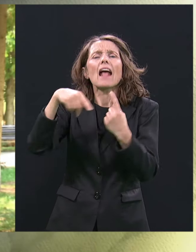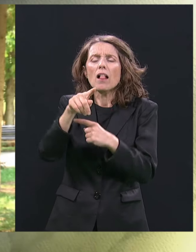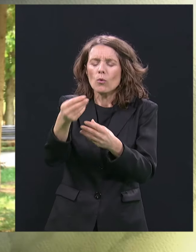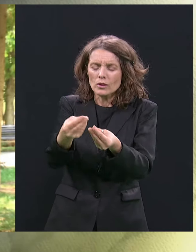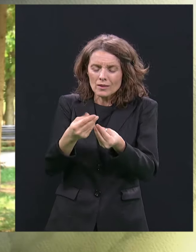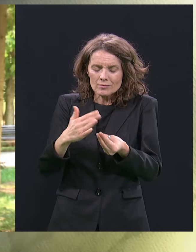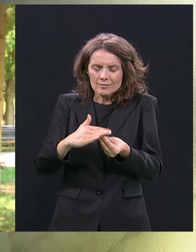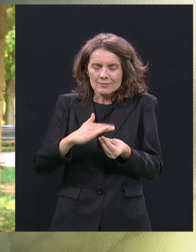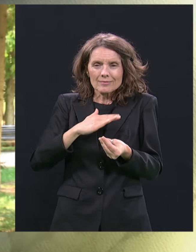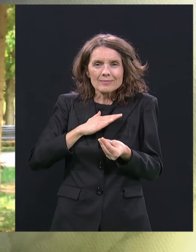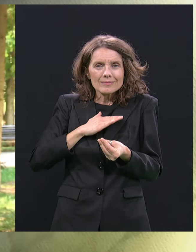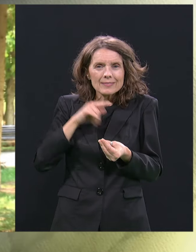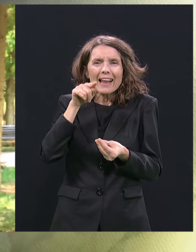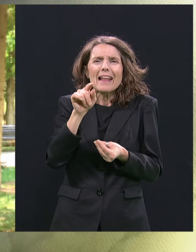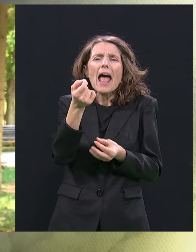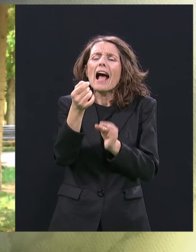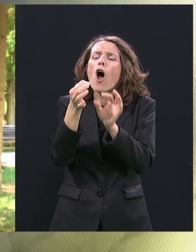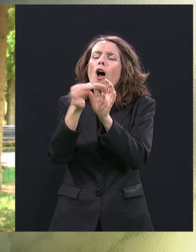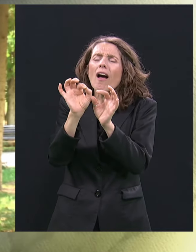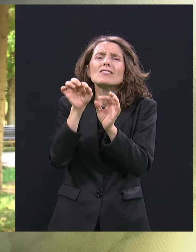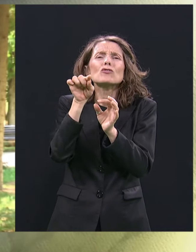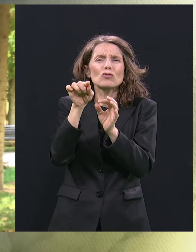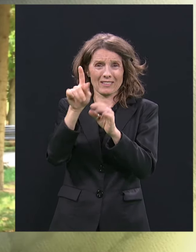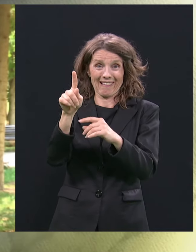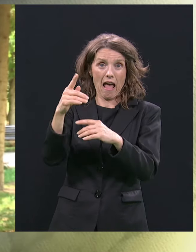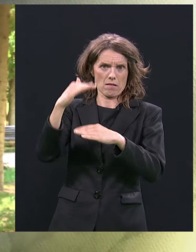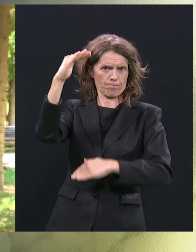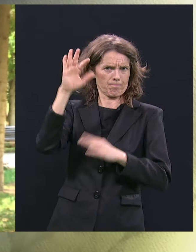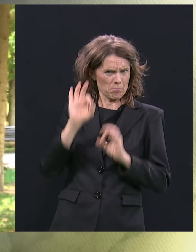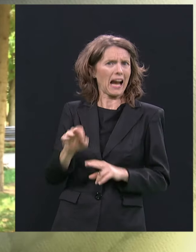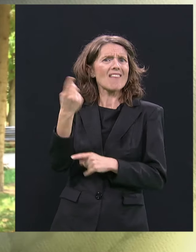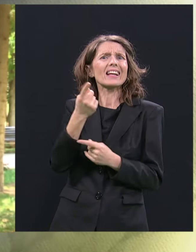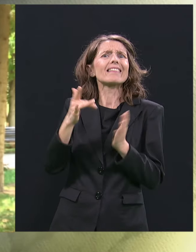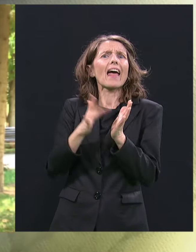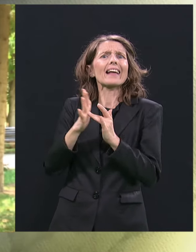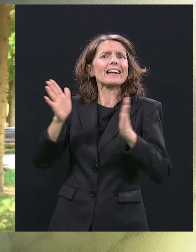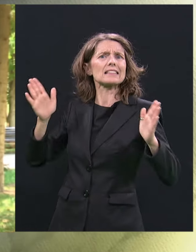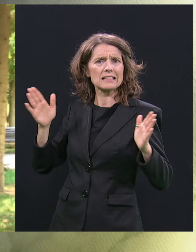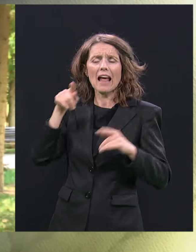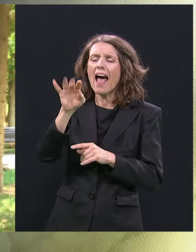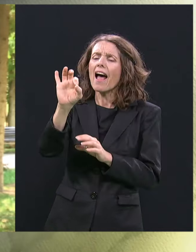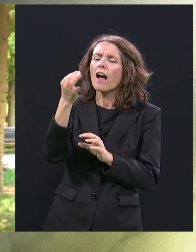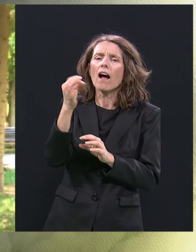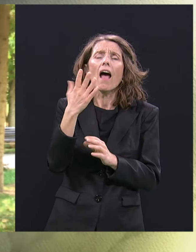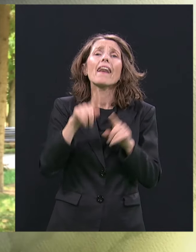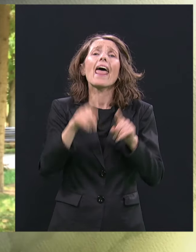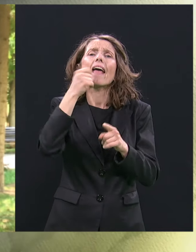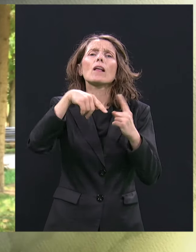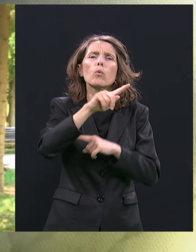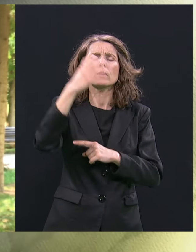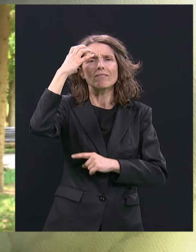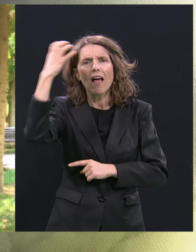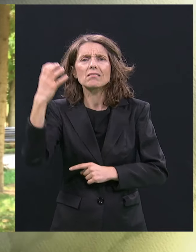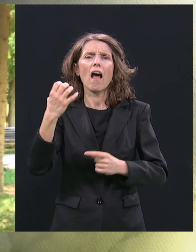i da su se delovi tog časnog krsta nalazili čak i u krstovima koje su neki znameniti vladari nosili oko vrata. Tako